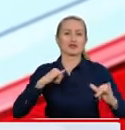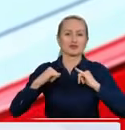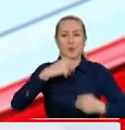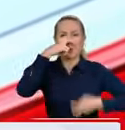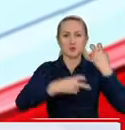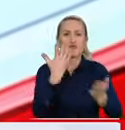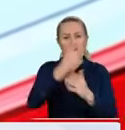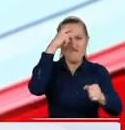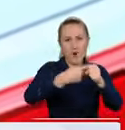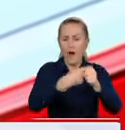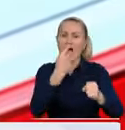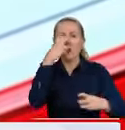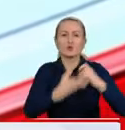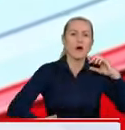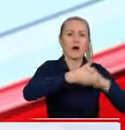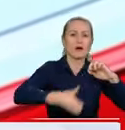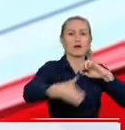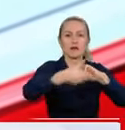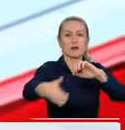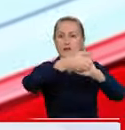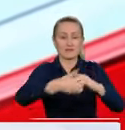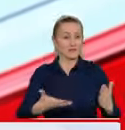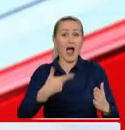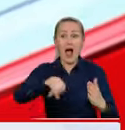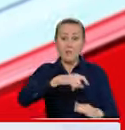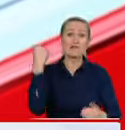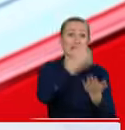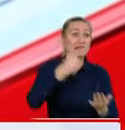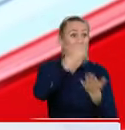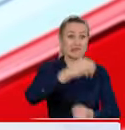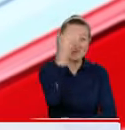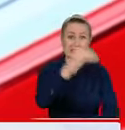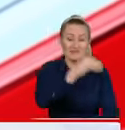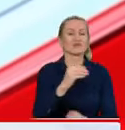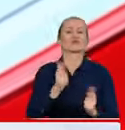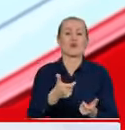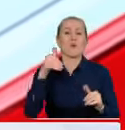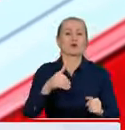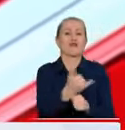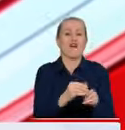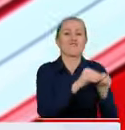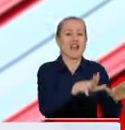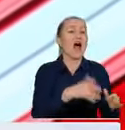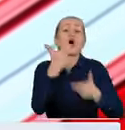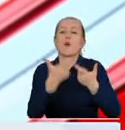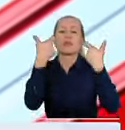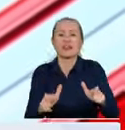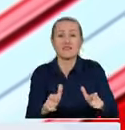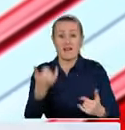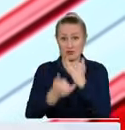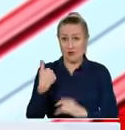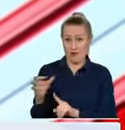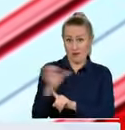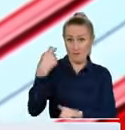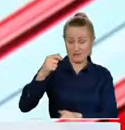zamiast szukać koalicjantów, a od walenia pięścią w stół może się co najwyżej wylać kawa. Ale ja, jeżeli zostanę prezydentem, pomogę rządowi w tych